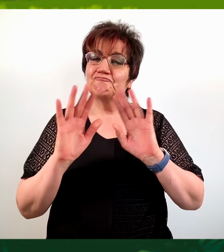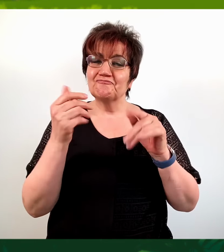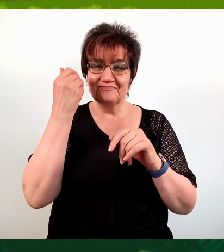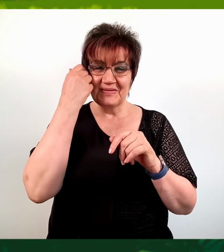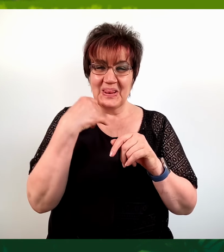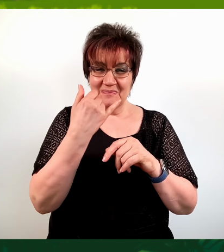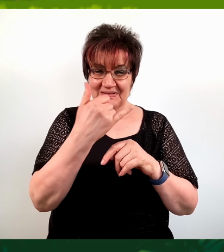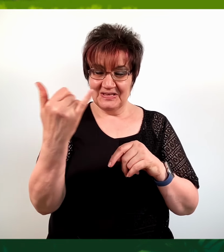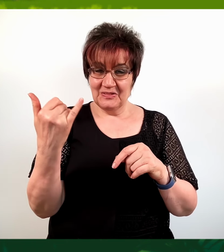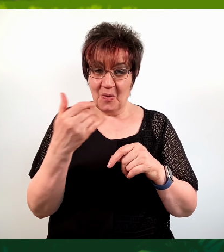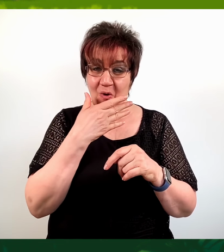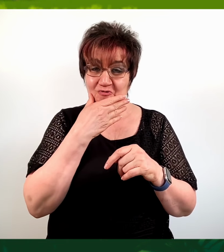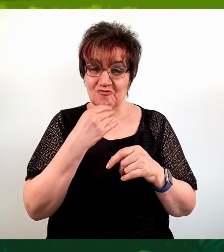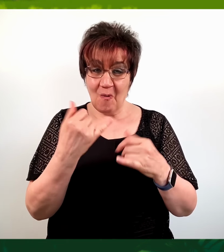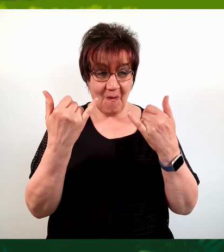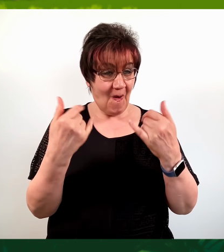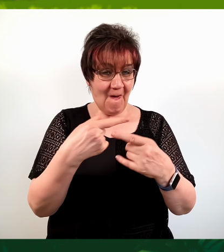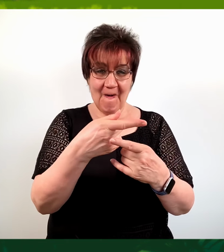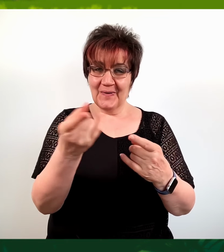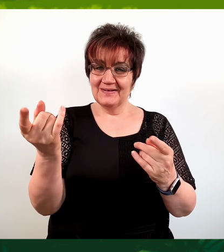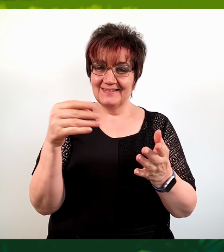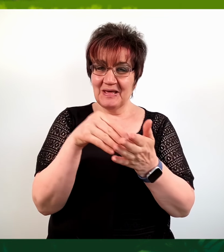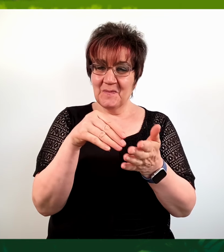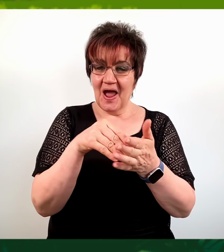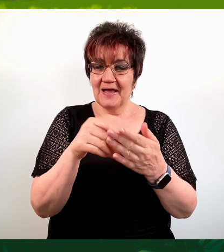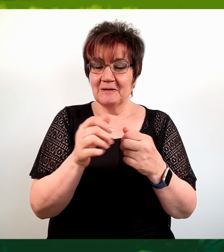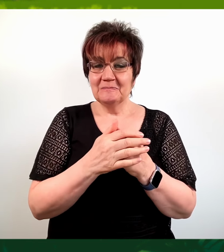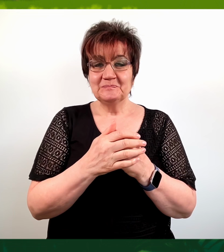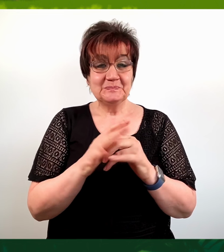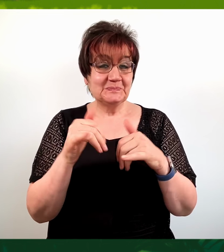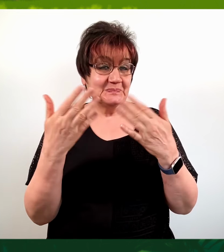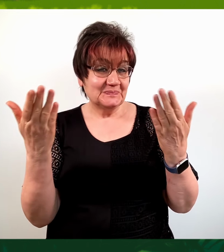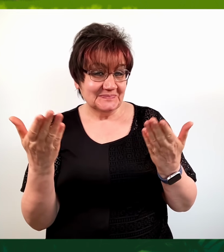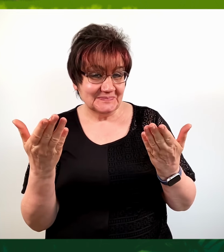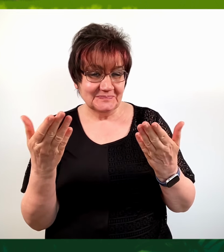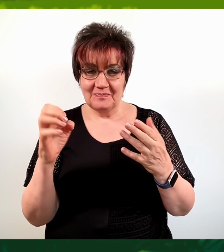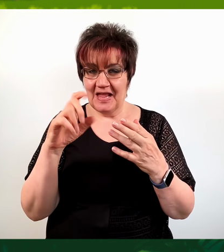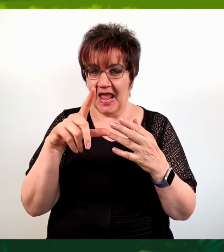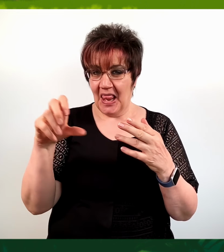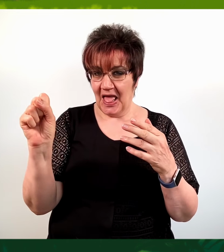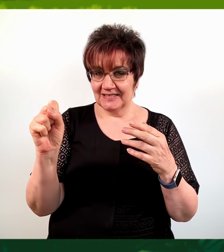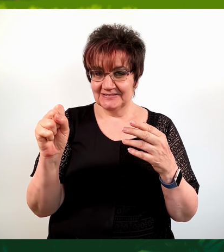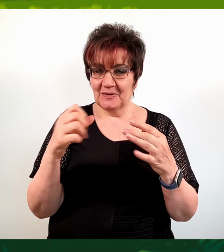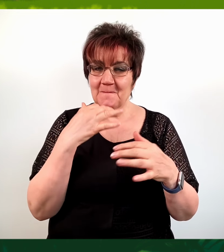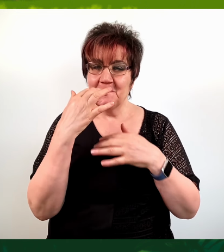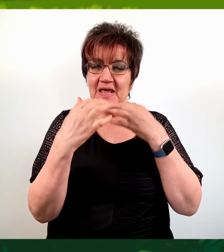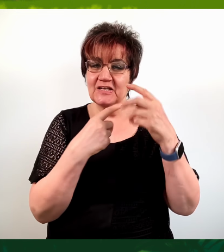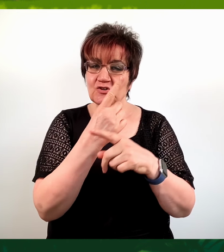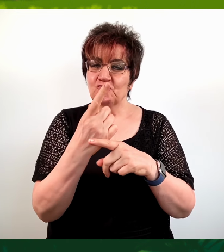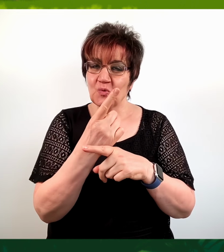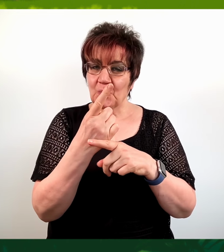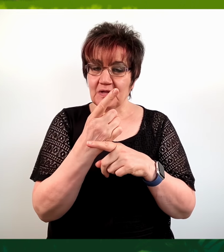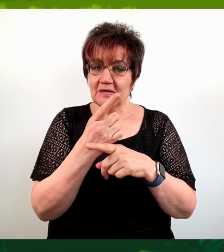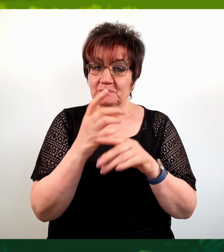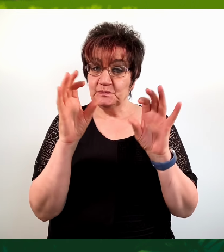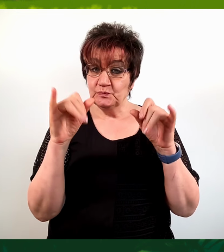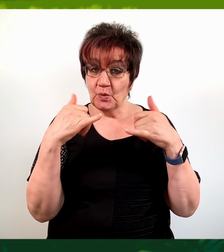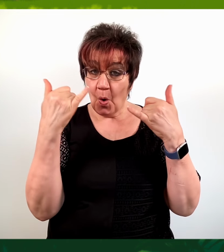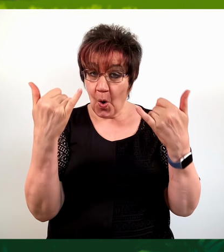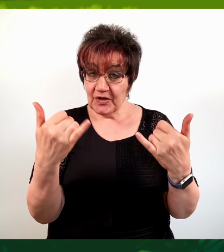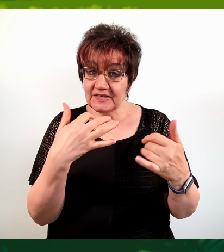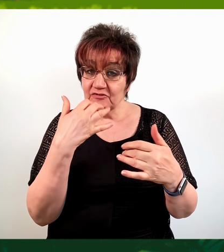Hallo liebe Kinder, schön, dass ihr dabei seid bei Ellas Märchenstunde. Heute